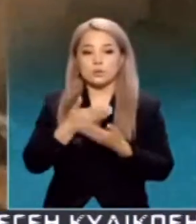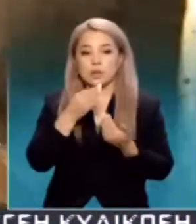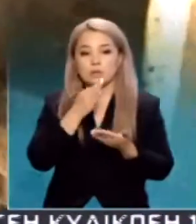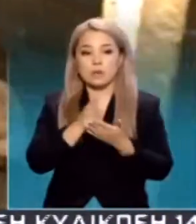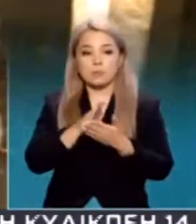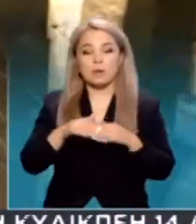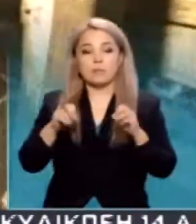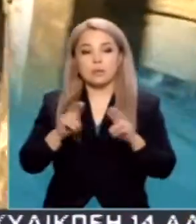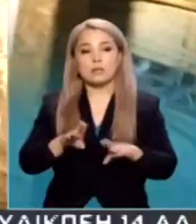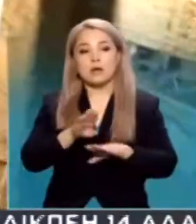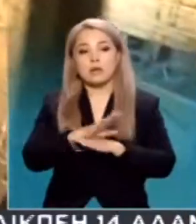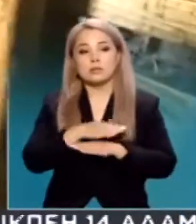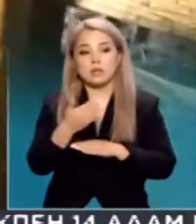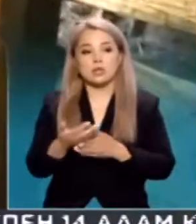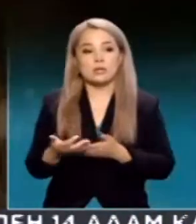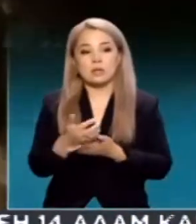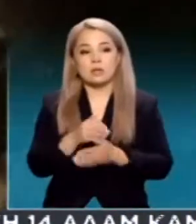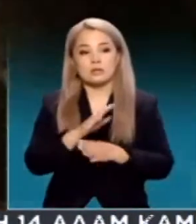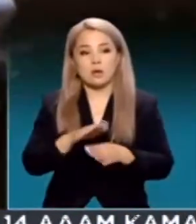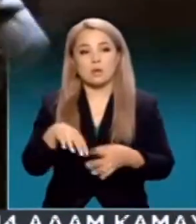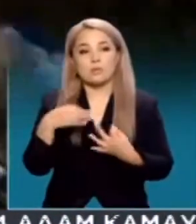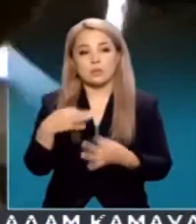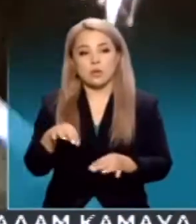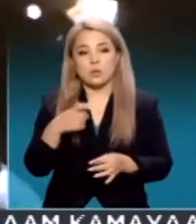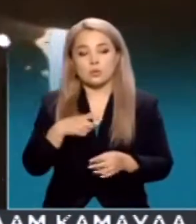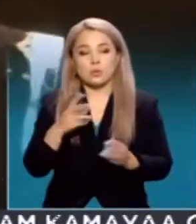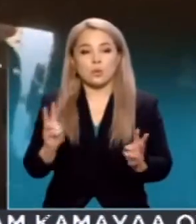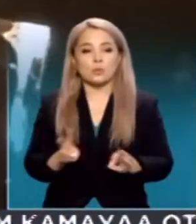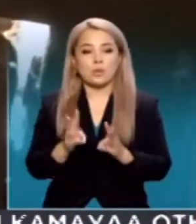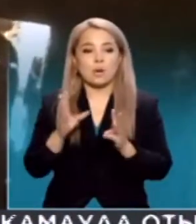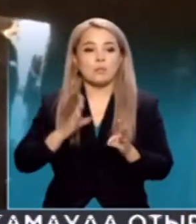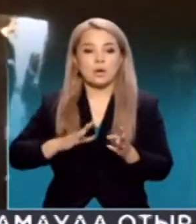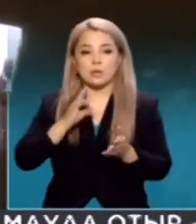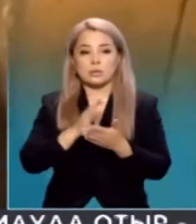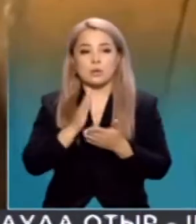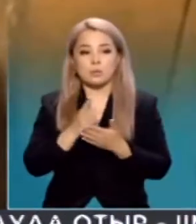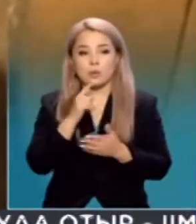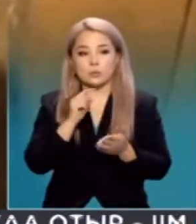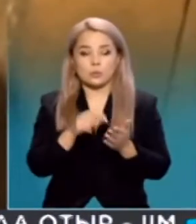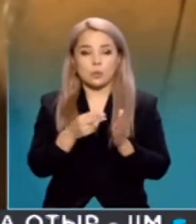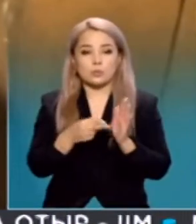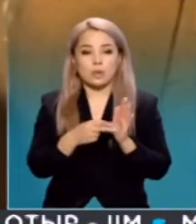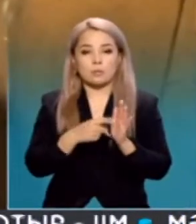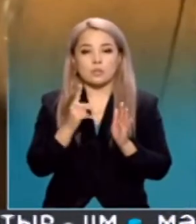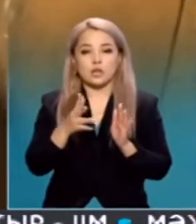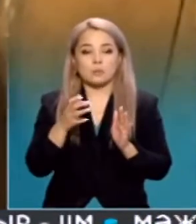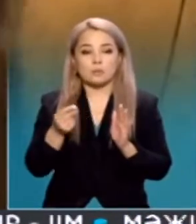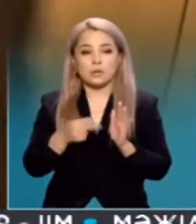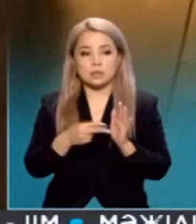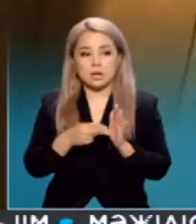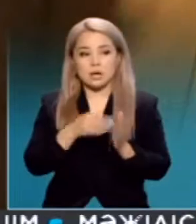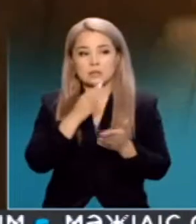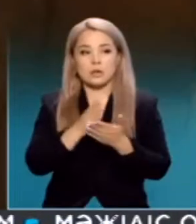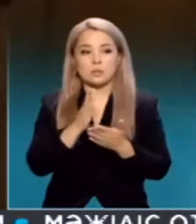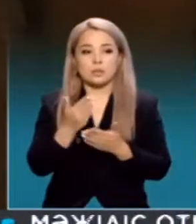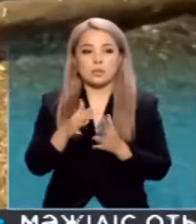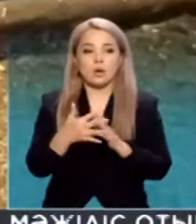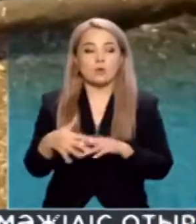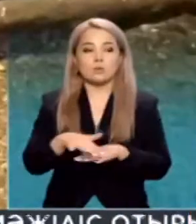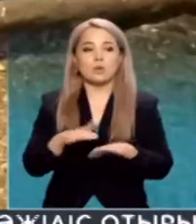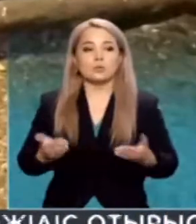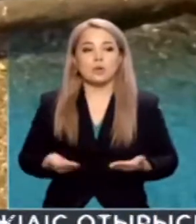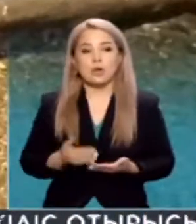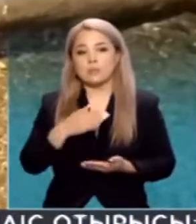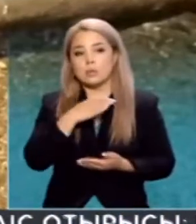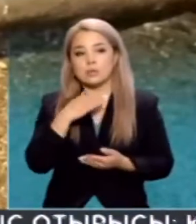тұр. Мамандар өлексені де жинамаған, оны тұрғындар өздері өртеуге мәжбүр. Бір тауықтың құны 1,5 мың теңге шамасында. Ауыл тұрғындары